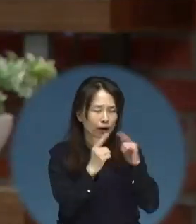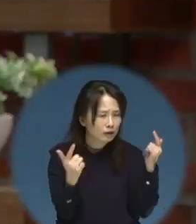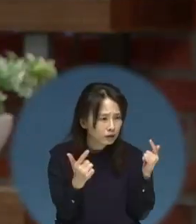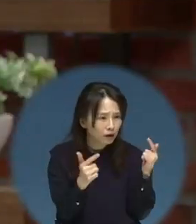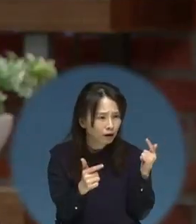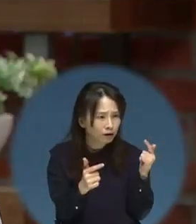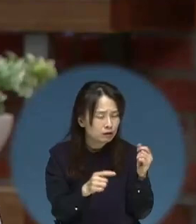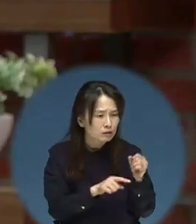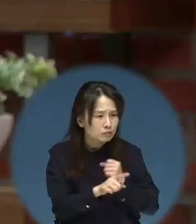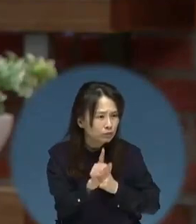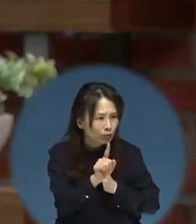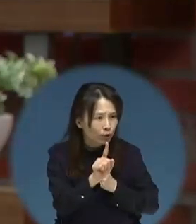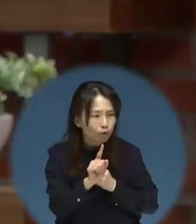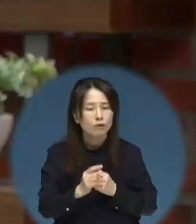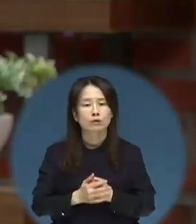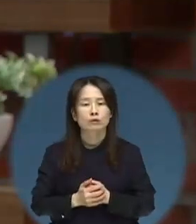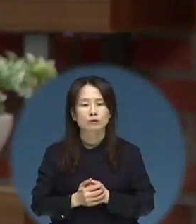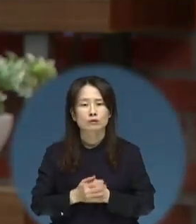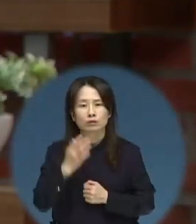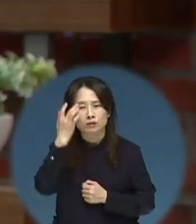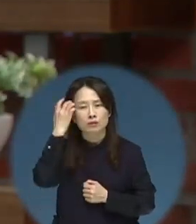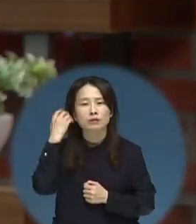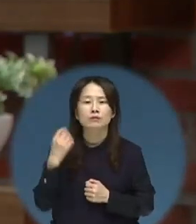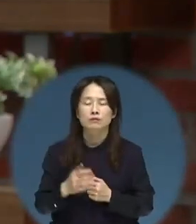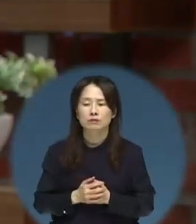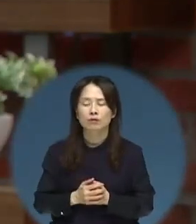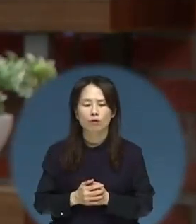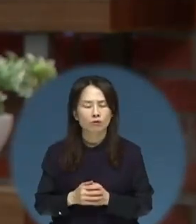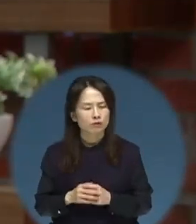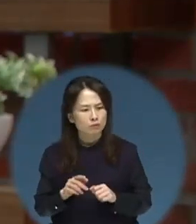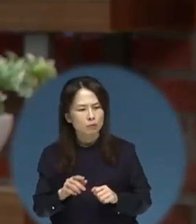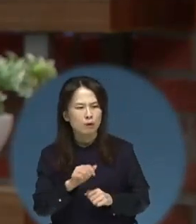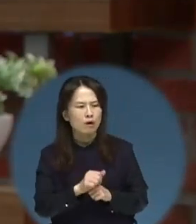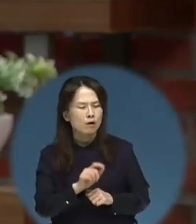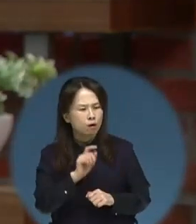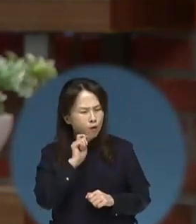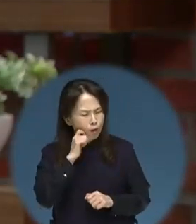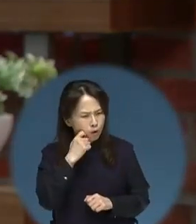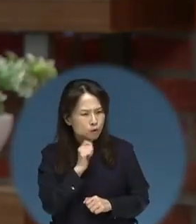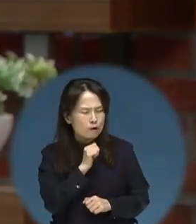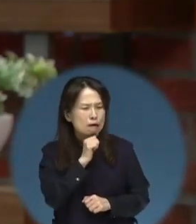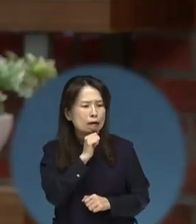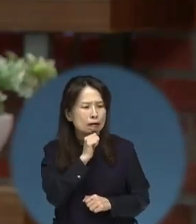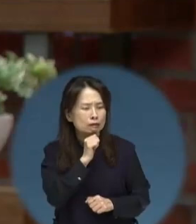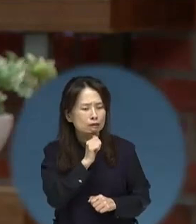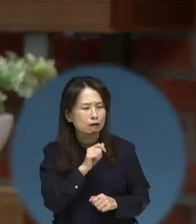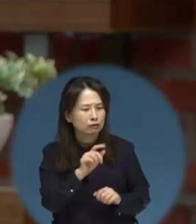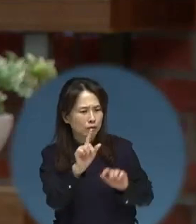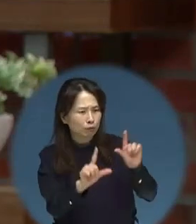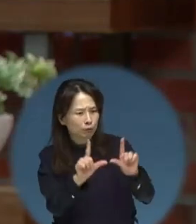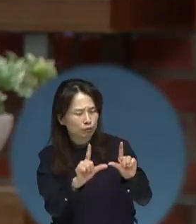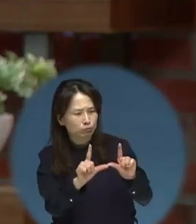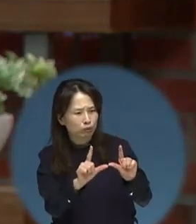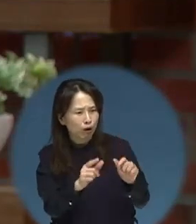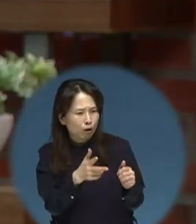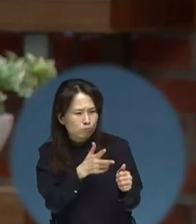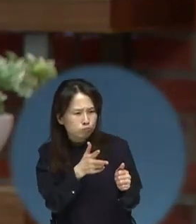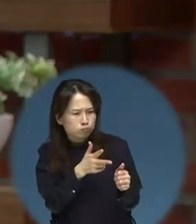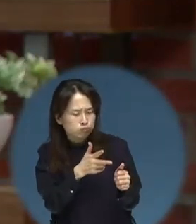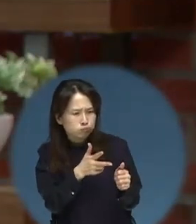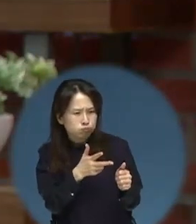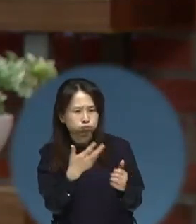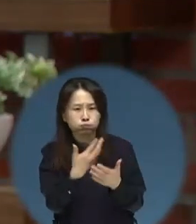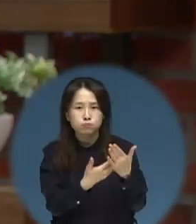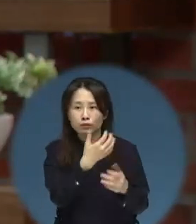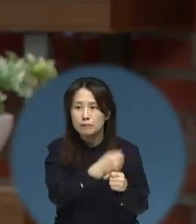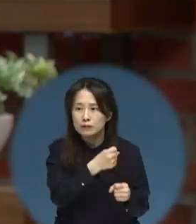이제 아이들의 가난한 모습을 이제 미디어에 내어놓고 그걸 통해서 후원을 받는데 저는 그것이